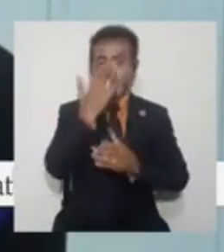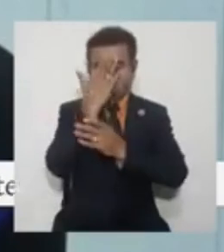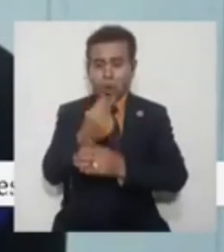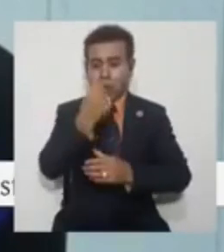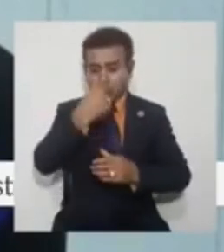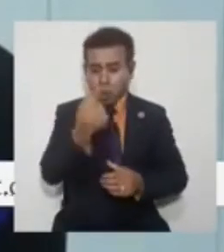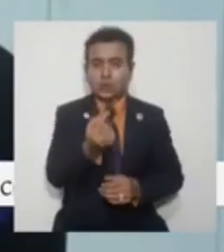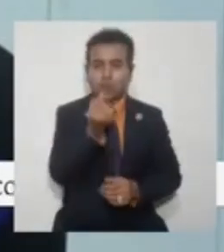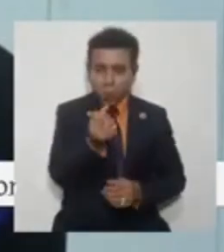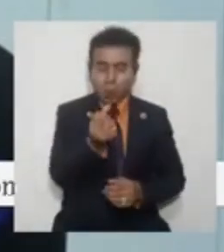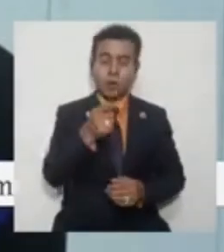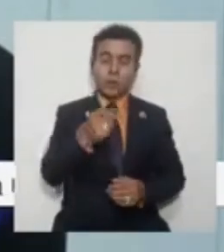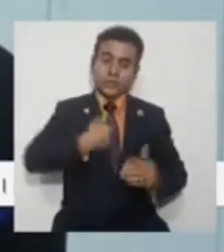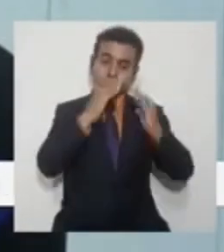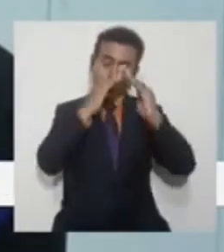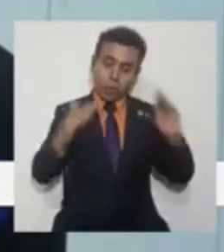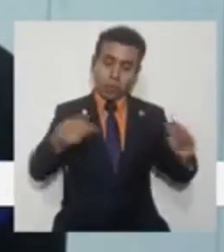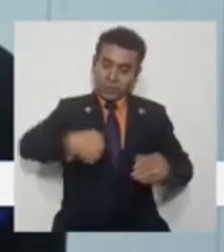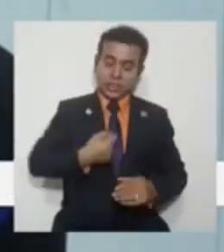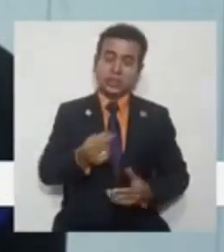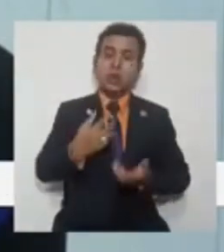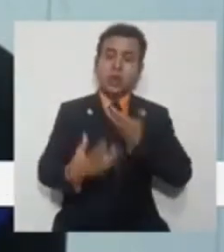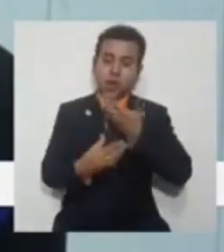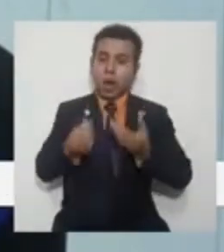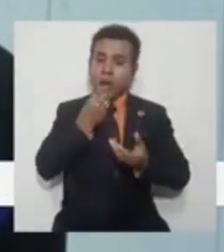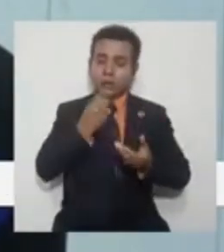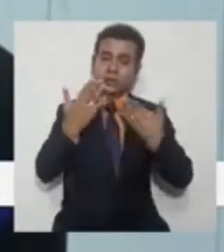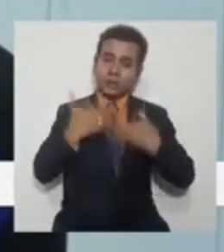করুন এবং গরম পানিতে গার্গেল করুন।